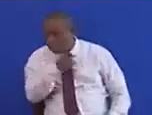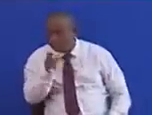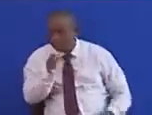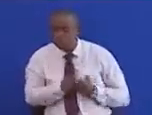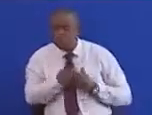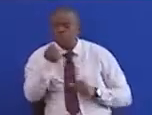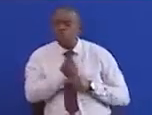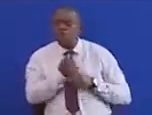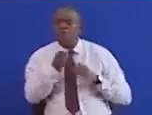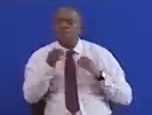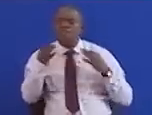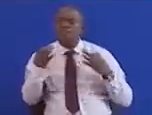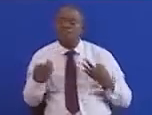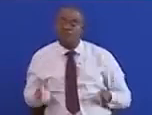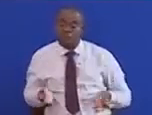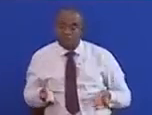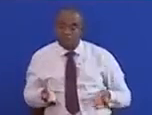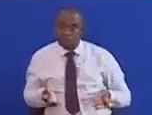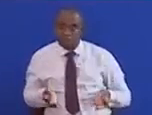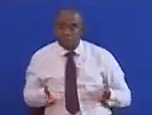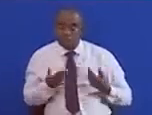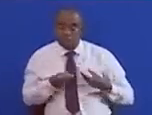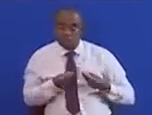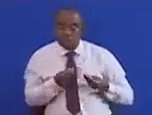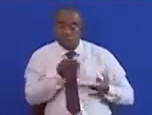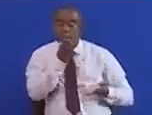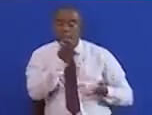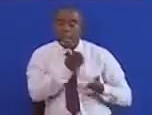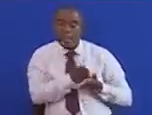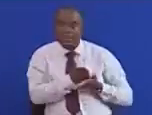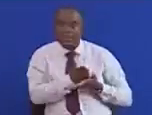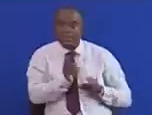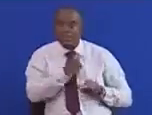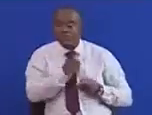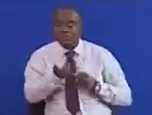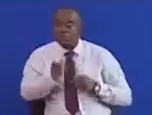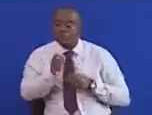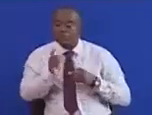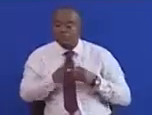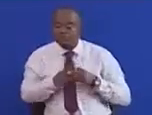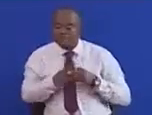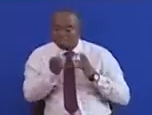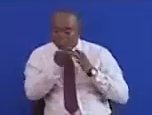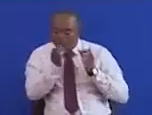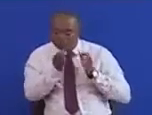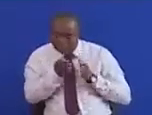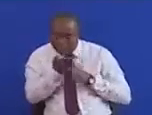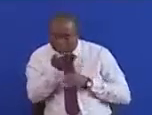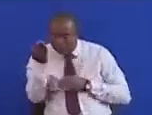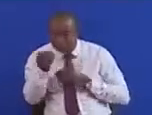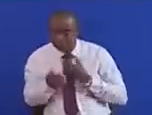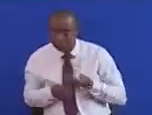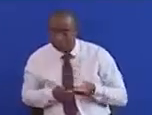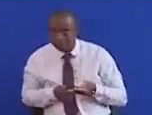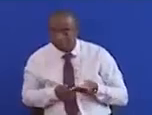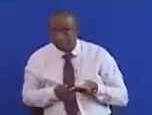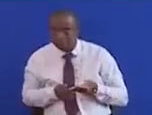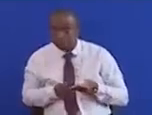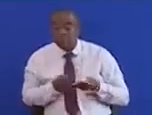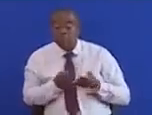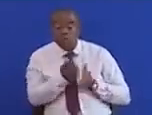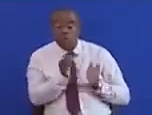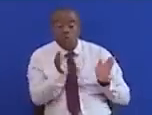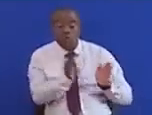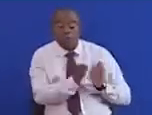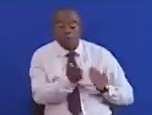tutalifanyaje ili liweze pia kutenda haki na sio kuongeza tena mianya mingine ambayo itazalisha upendeleo